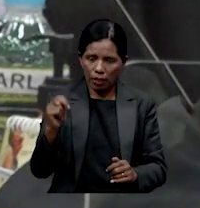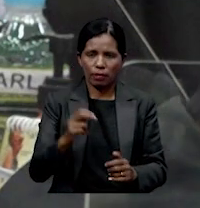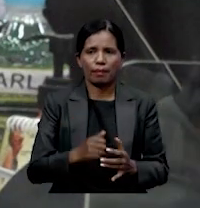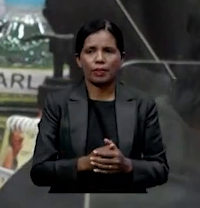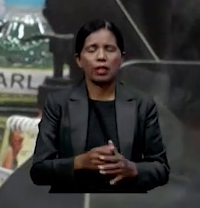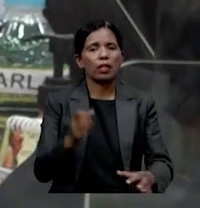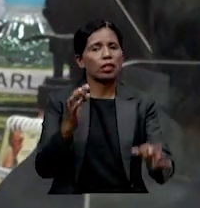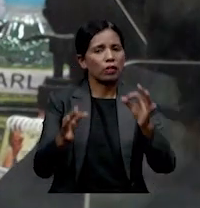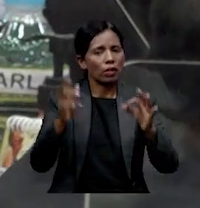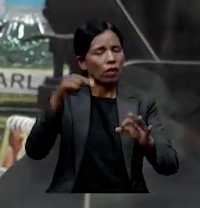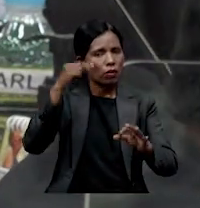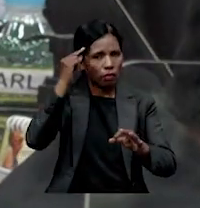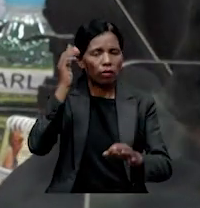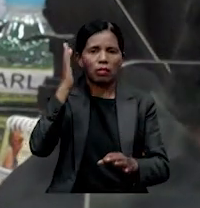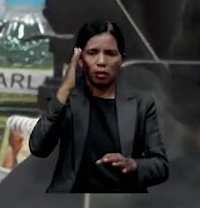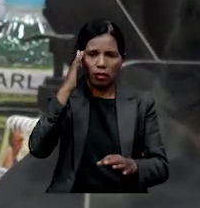Kari governo hatene.